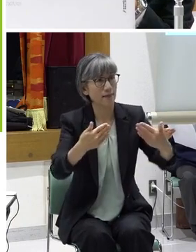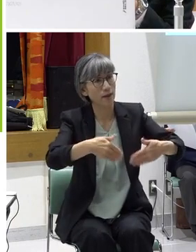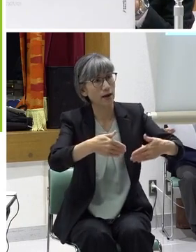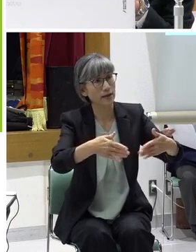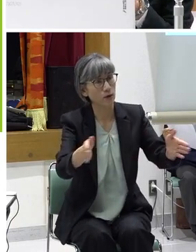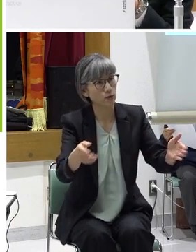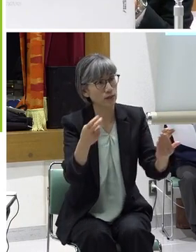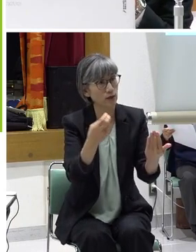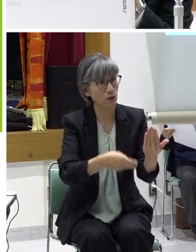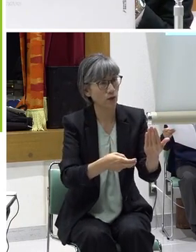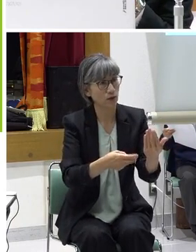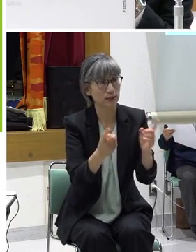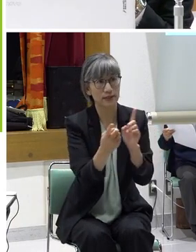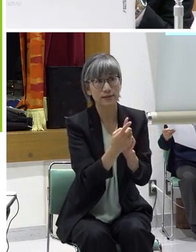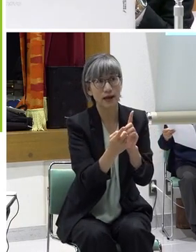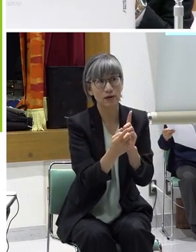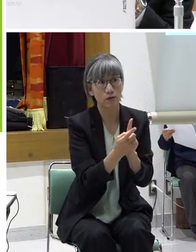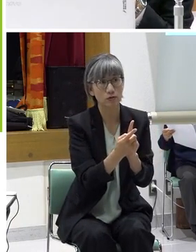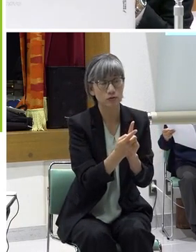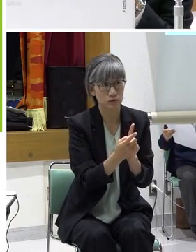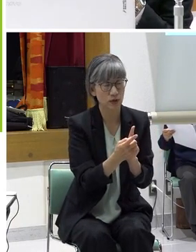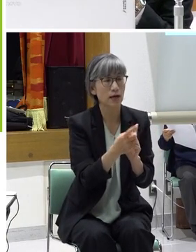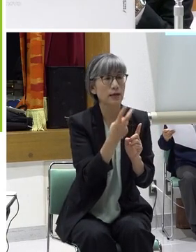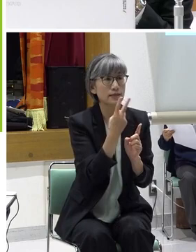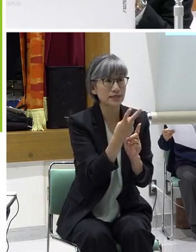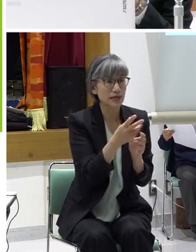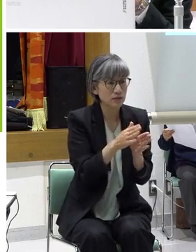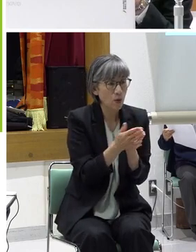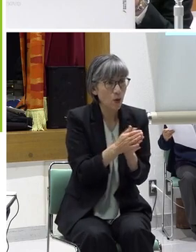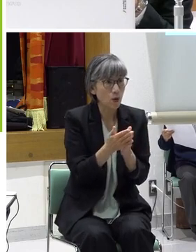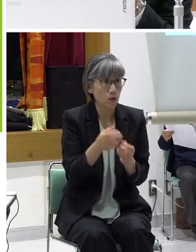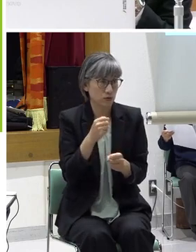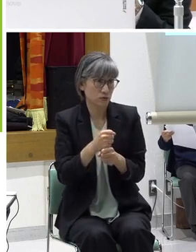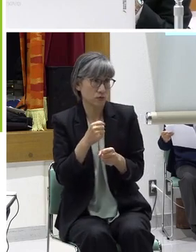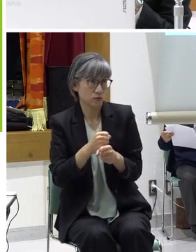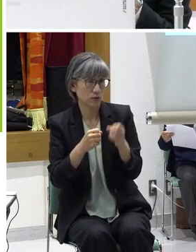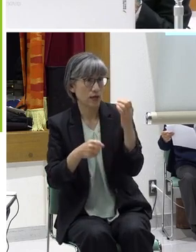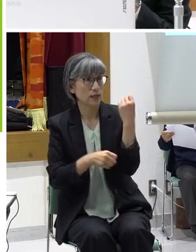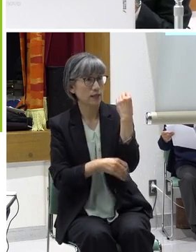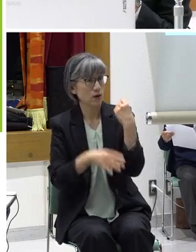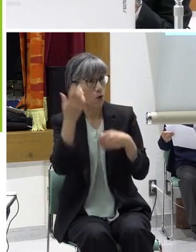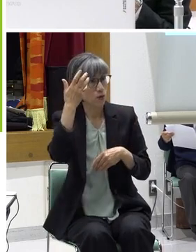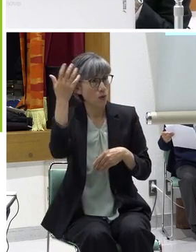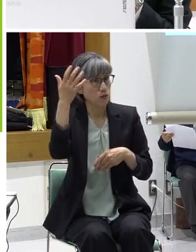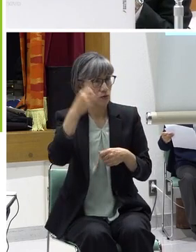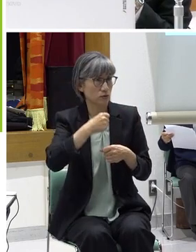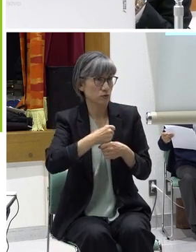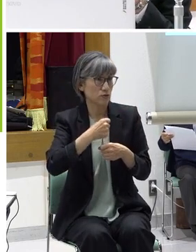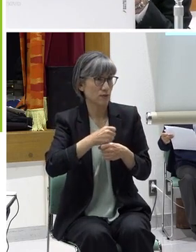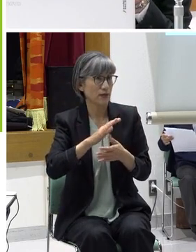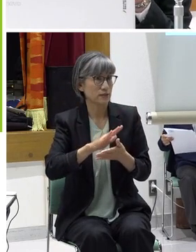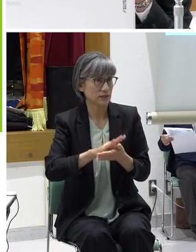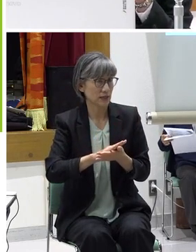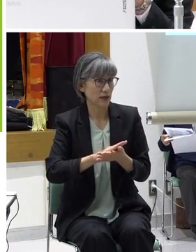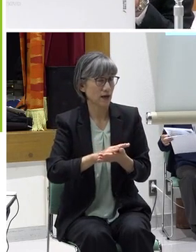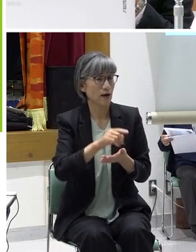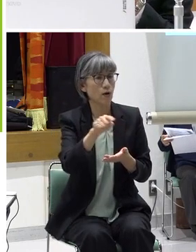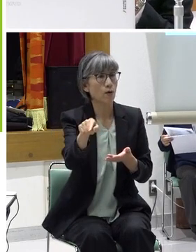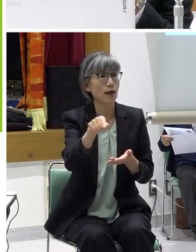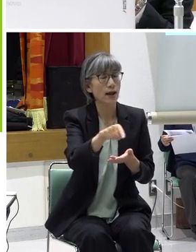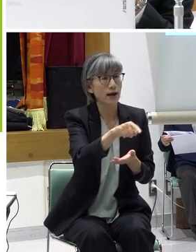した形で5駅2冊について基本構想を作成しております。これらによりまして、市